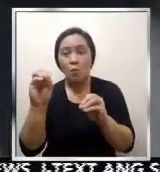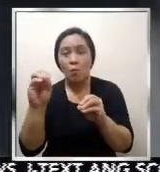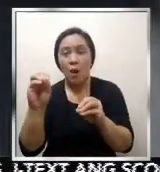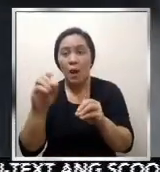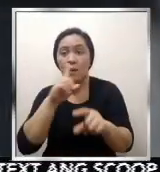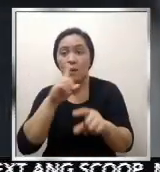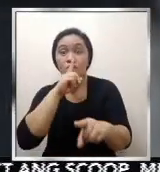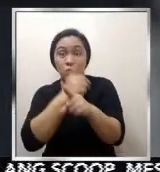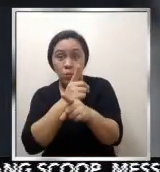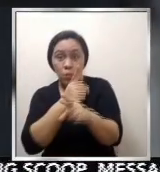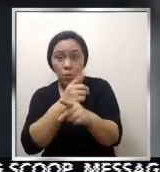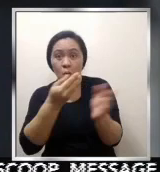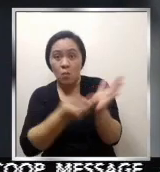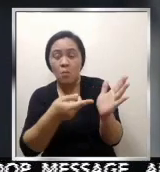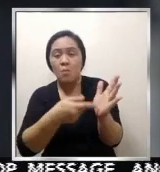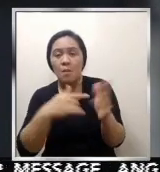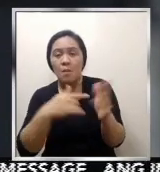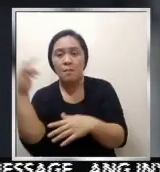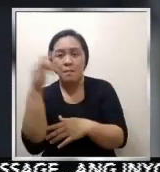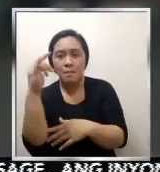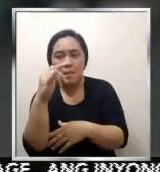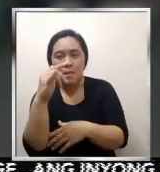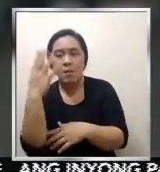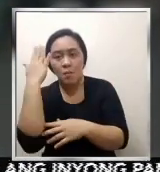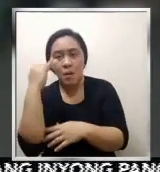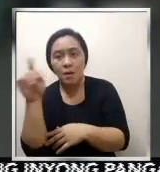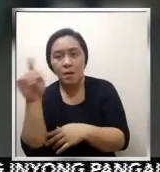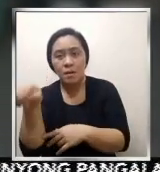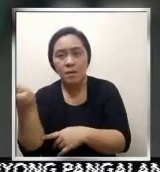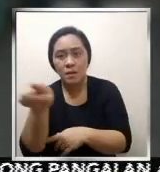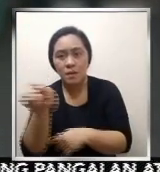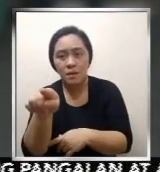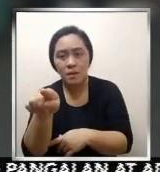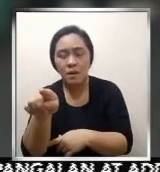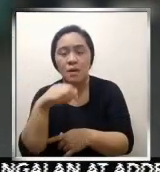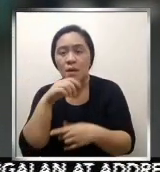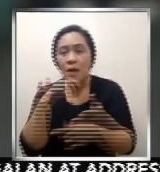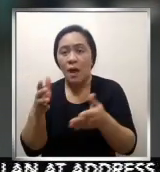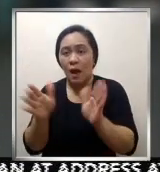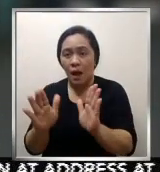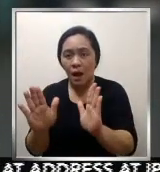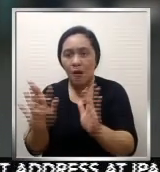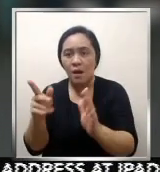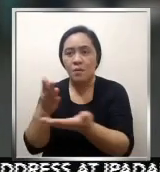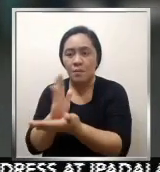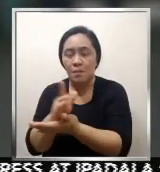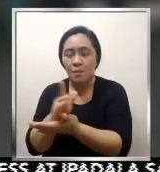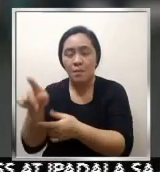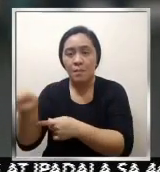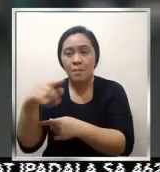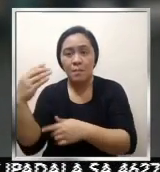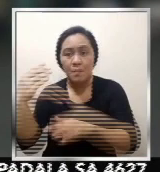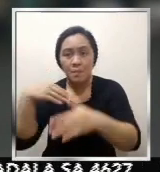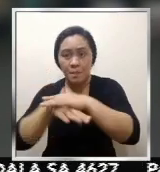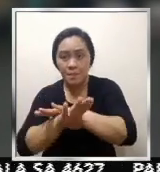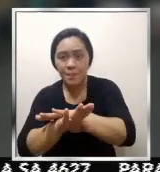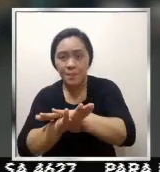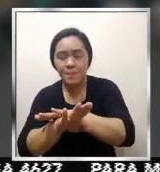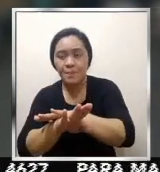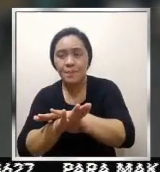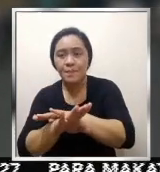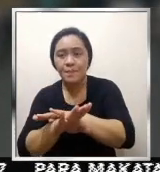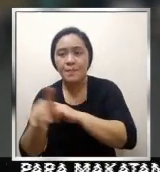natin na pumasok at pumasok na hindi natin kukontrol yung pagdating nila, mapupuno ko ang ating